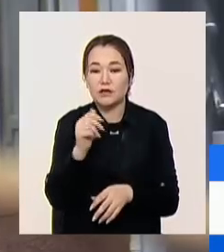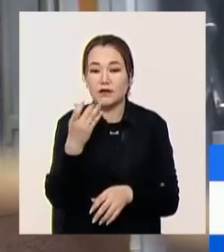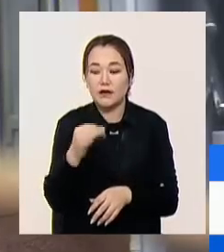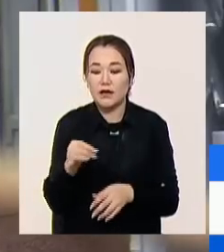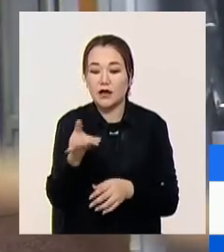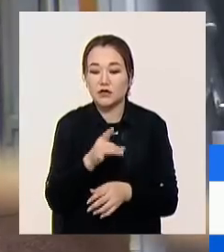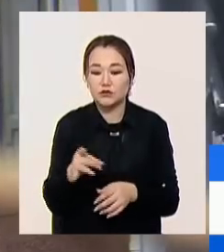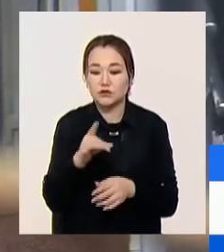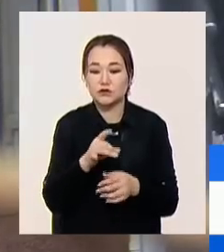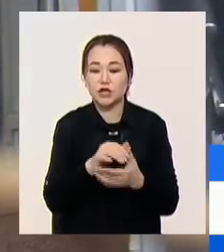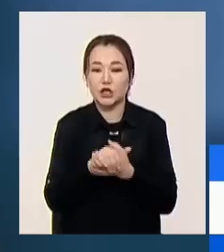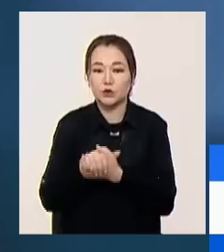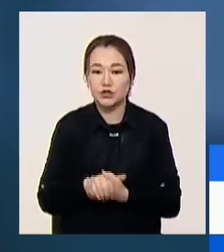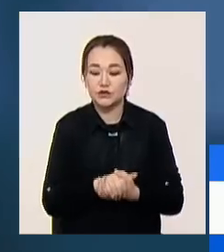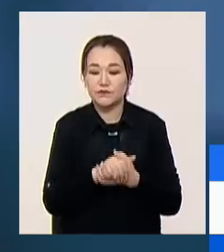организации «Сотрудничество».